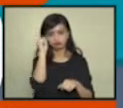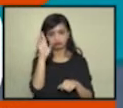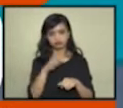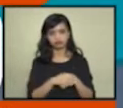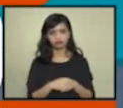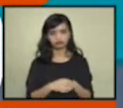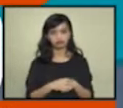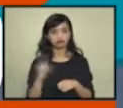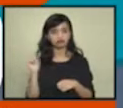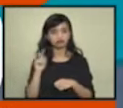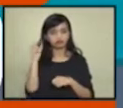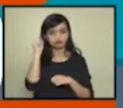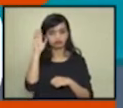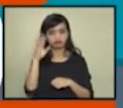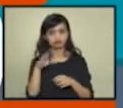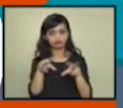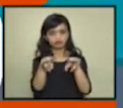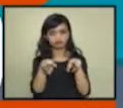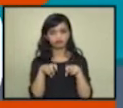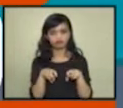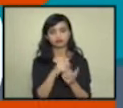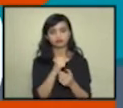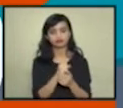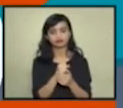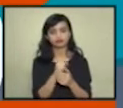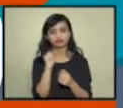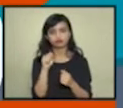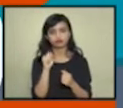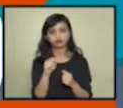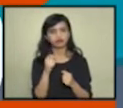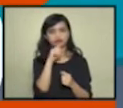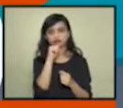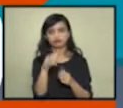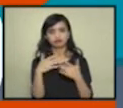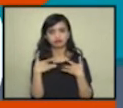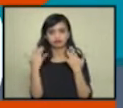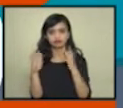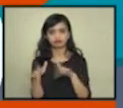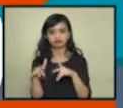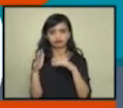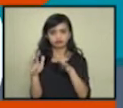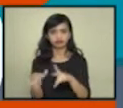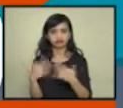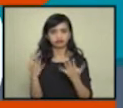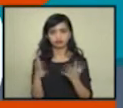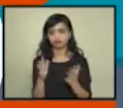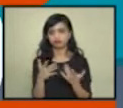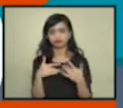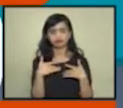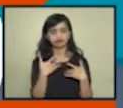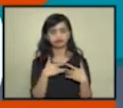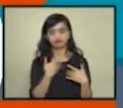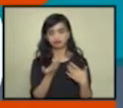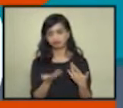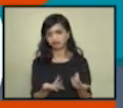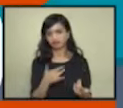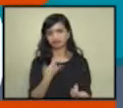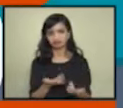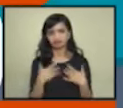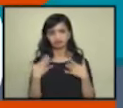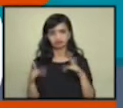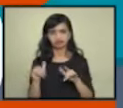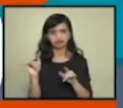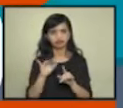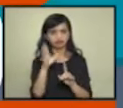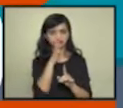sir. Ang tawag dyan, sakim. Tapos, opo, sir. Hindi po naawa sa mga siblings. Hindi naawa sa nanay. Pati